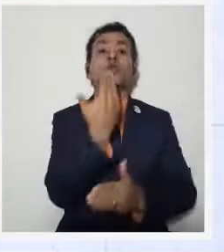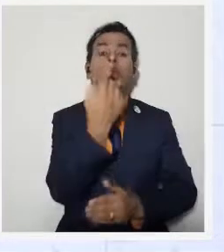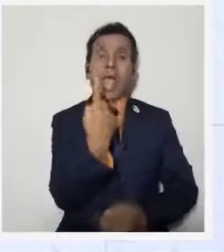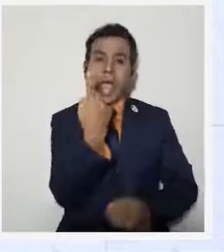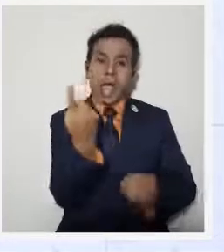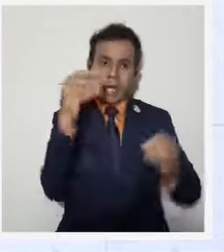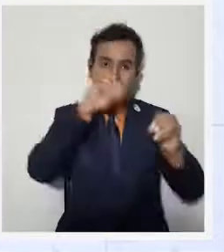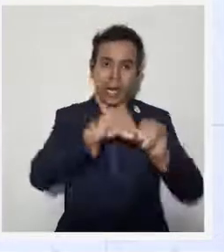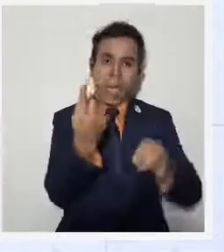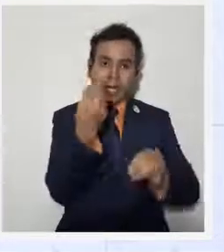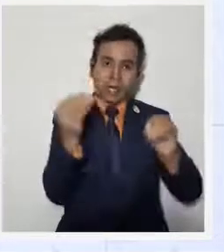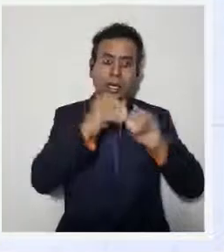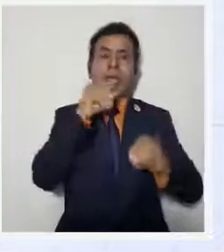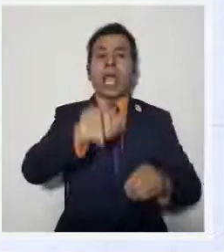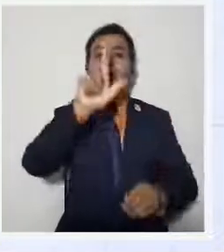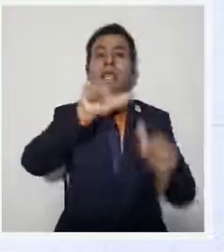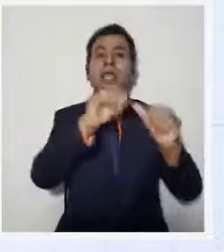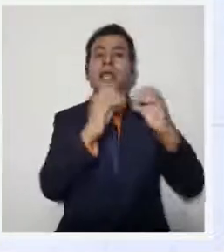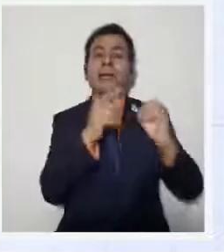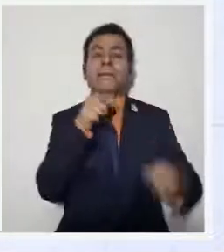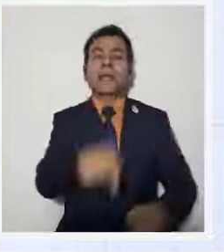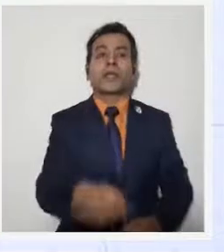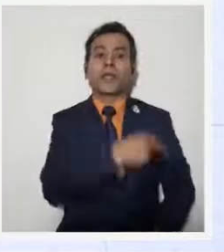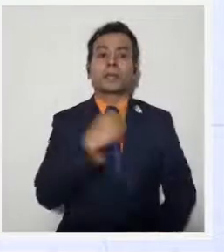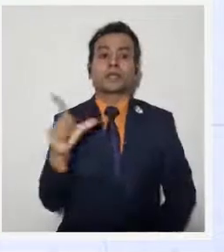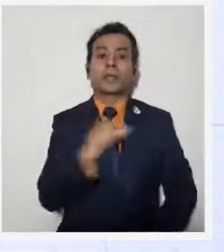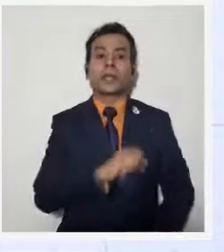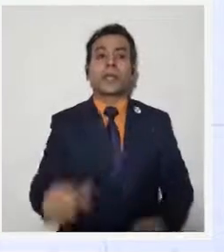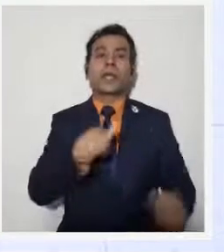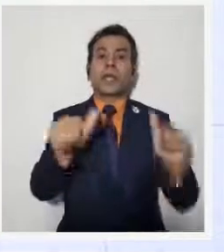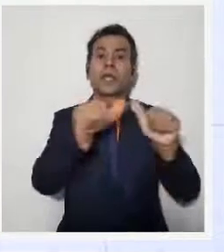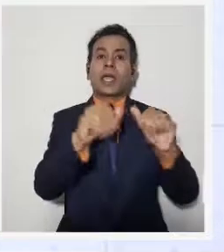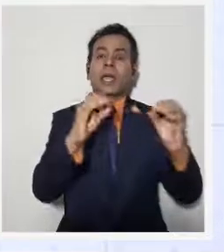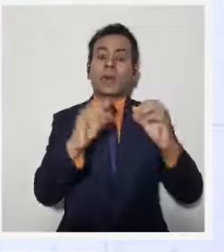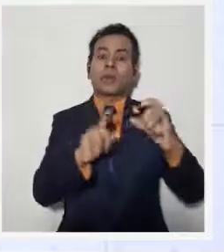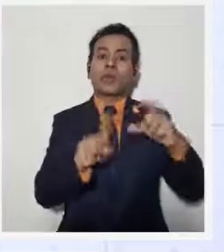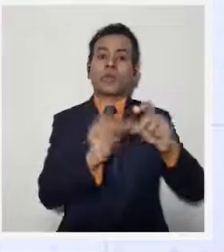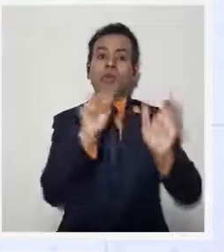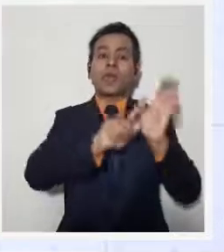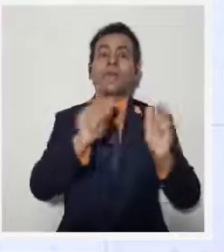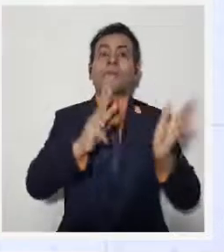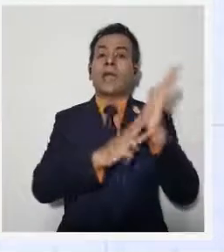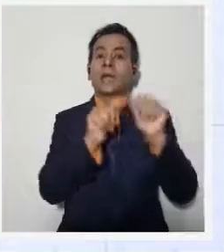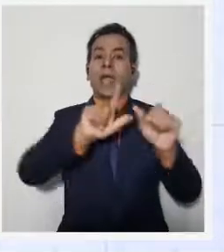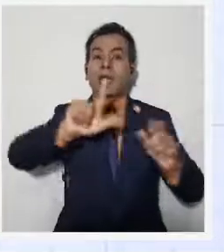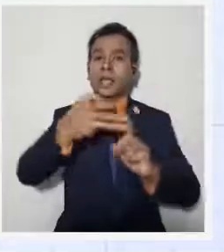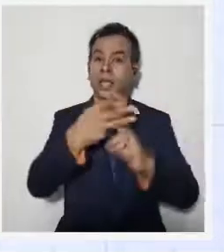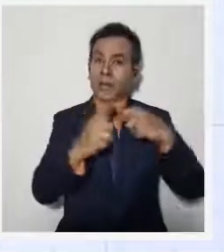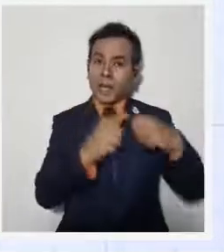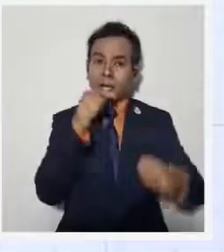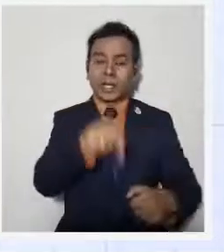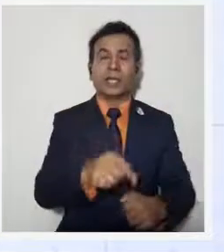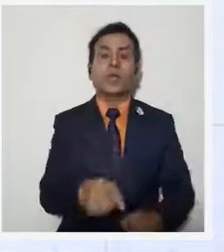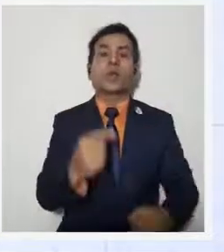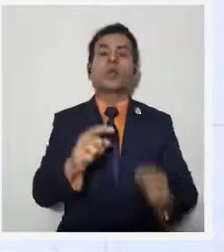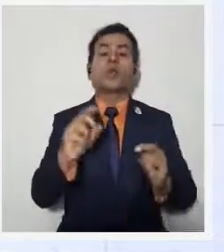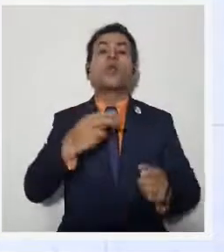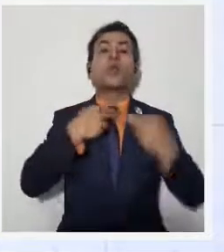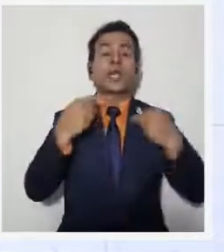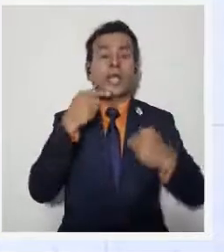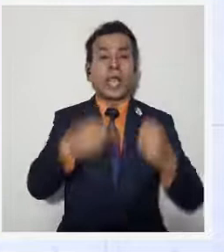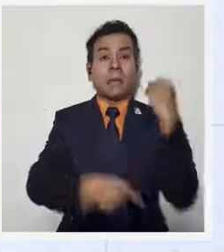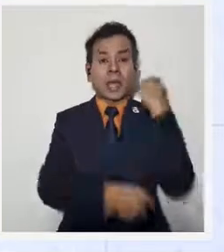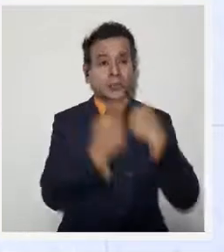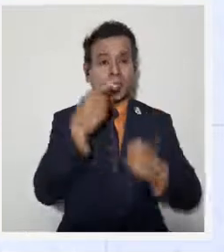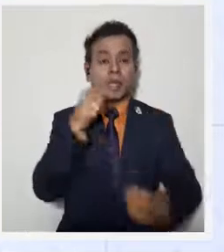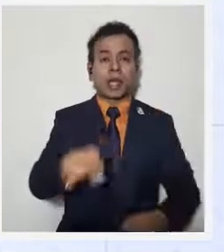7267। এই আজকে আমরা নতুন আরেকটি ল্যাব সংযুক্ত হয়েছে আমাদের সাথে, সেটা হলো আব্দুল মালেক উকিল